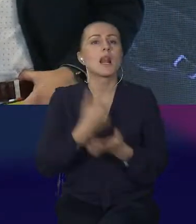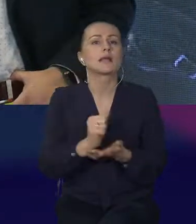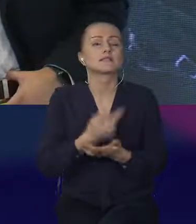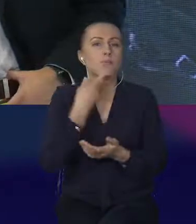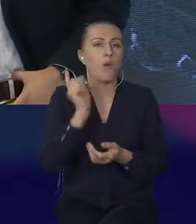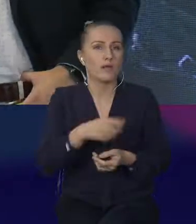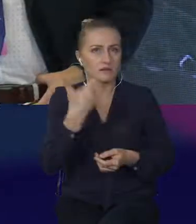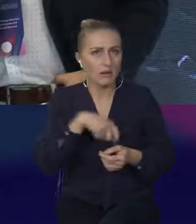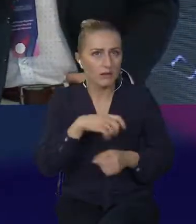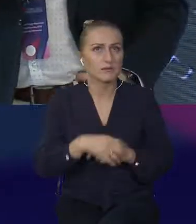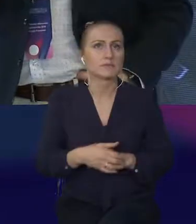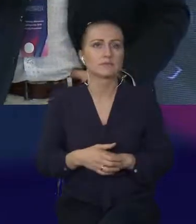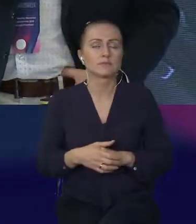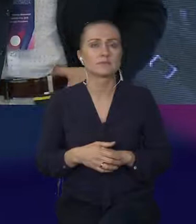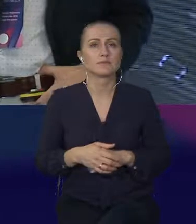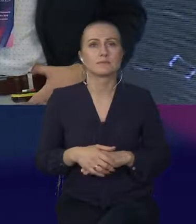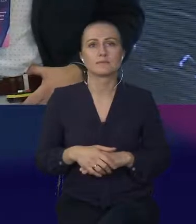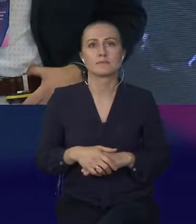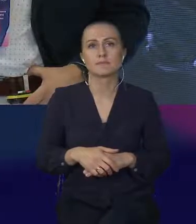mamy